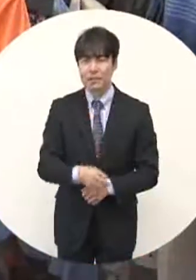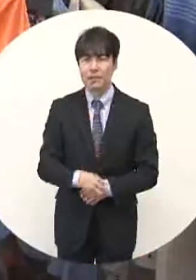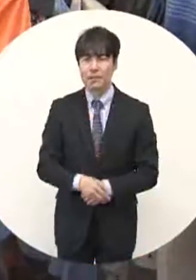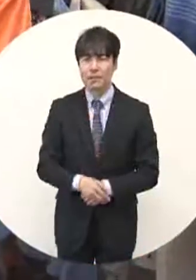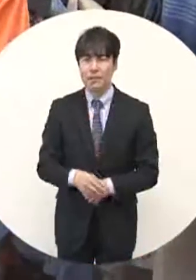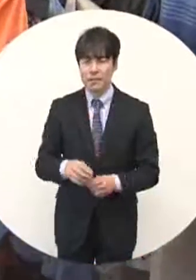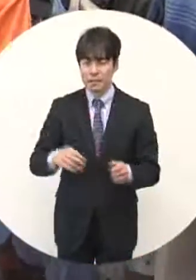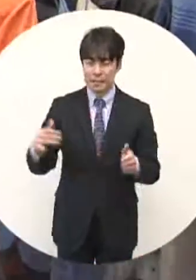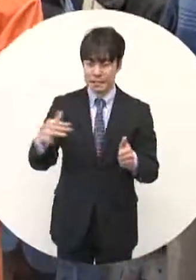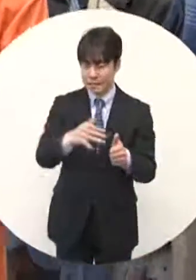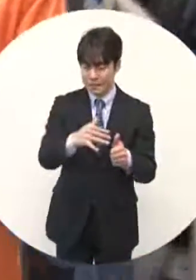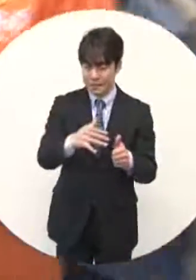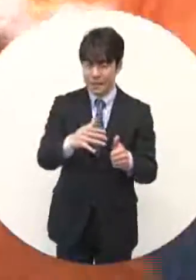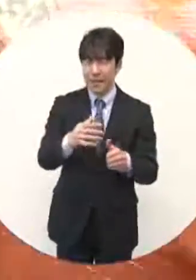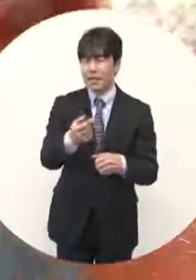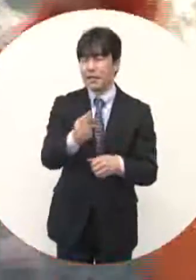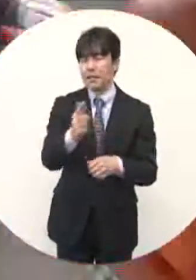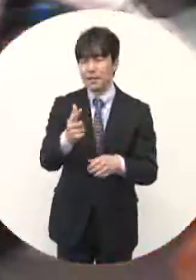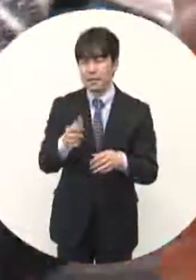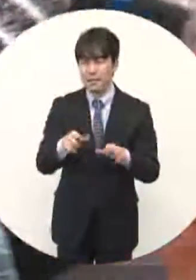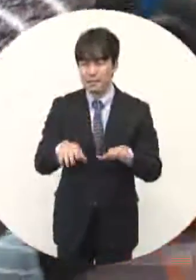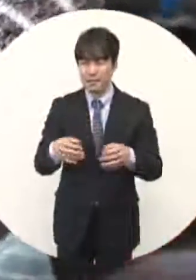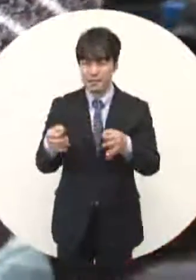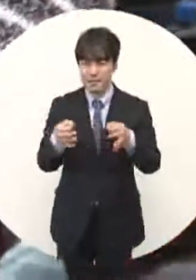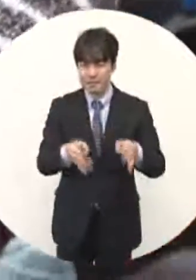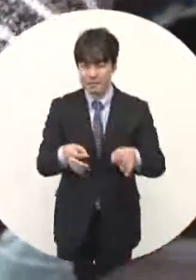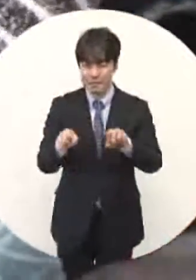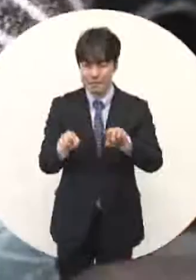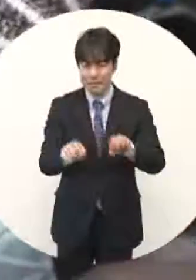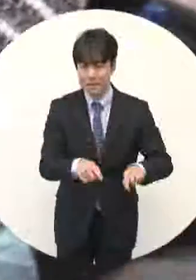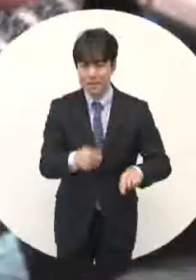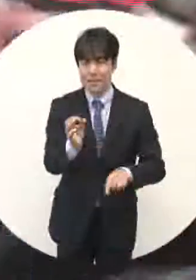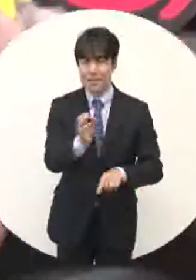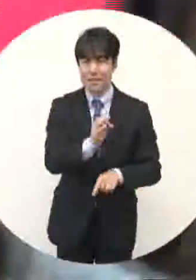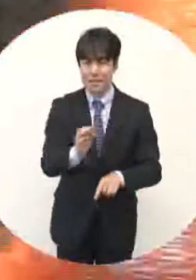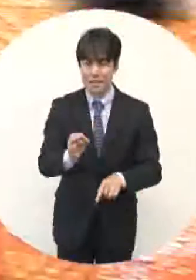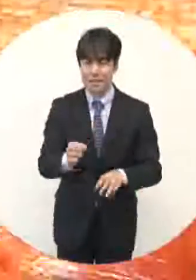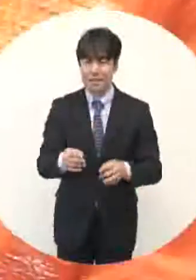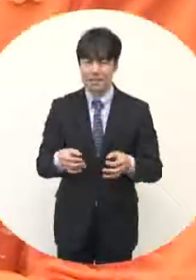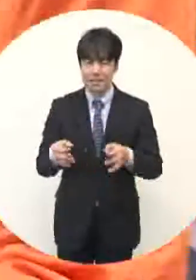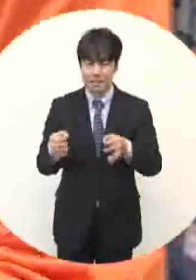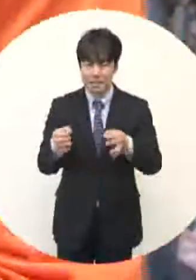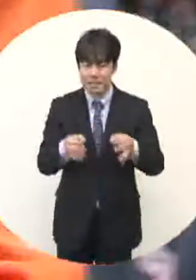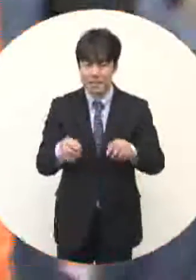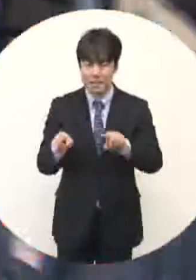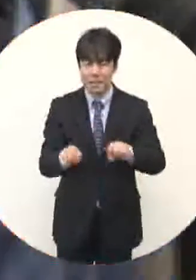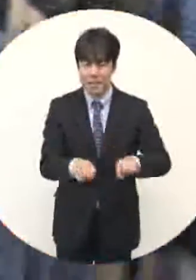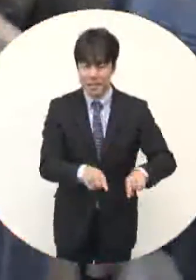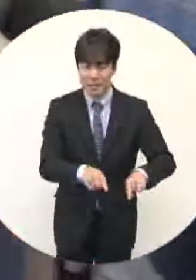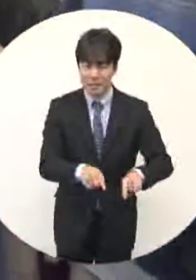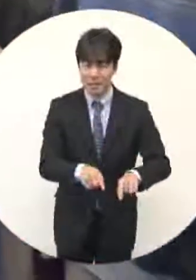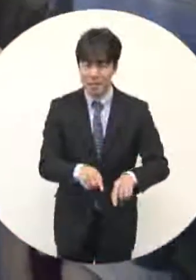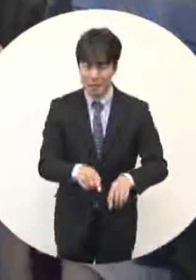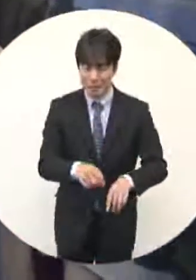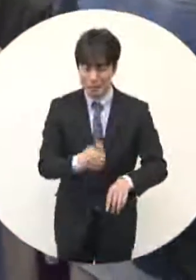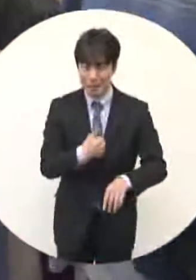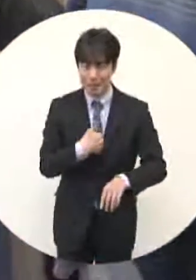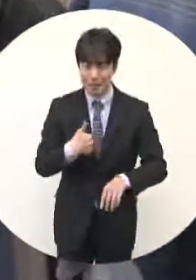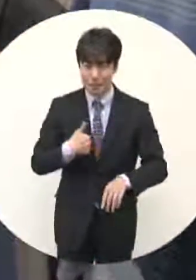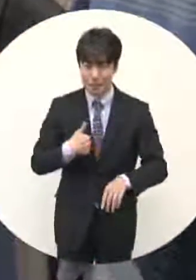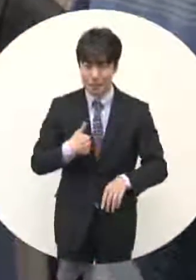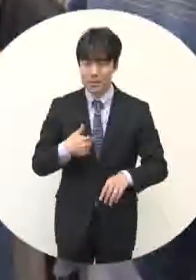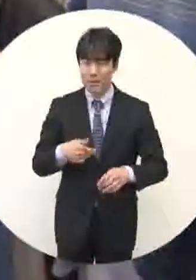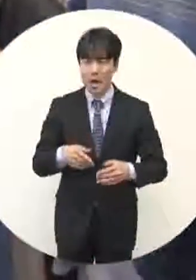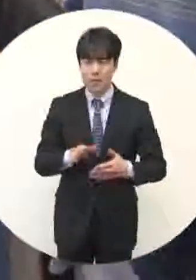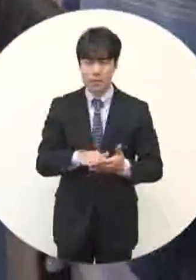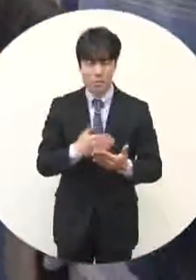商品じゃなく、はい、こちらです。はい、こちらの方が 値下げしましたが、出てまいりましたけども 。そうですね、まあ、値下